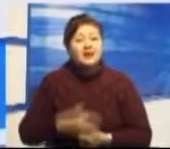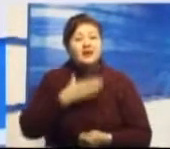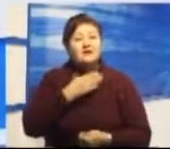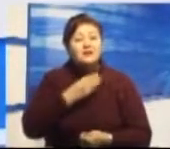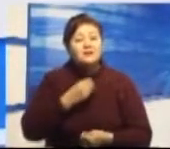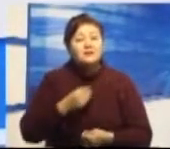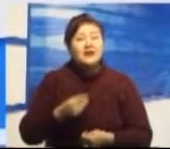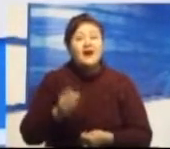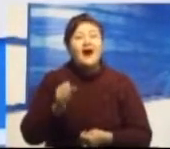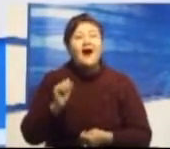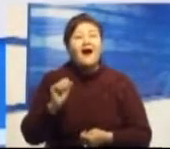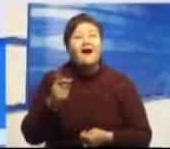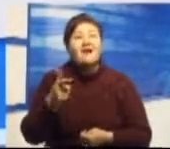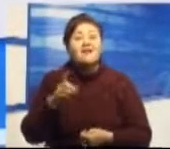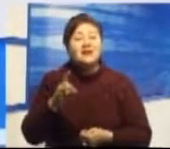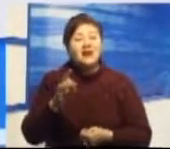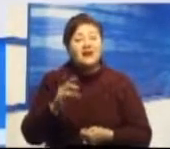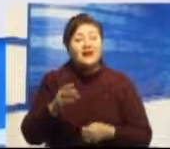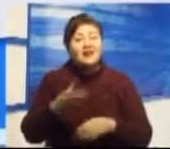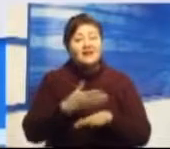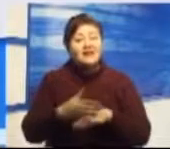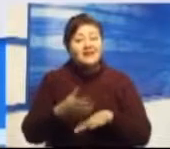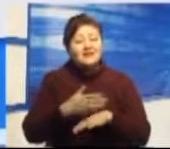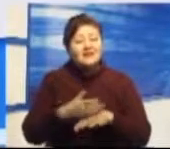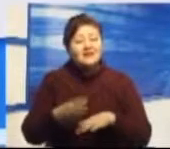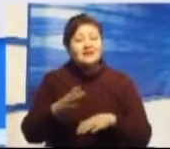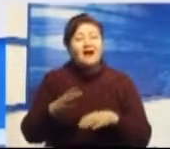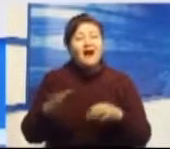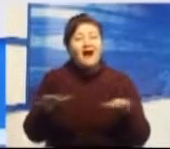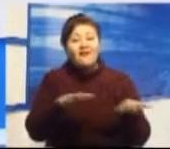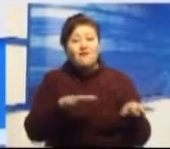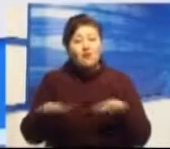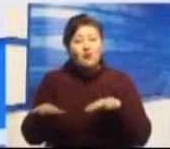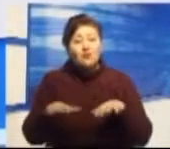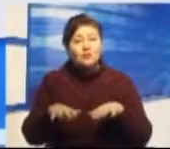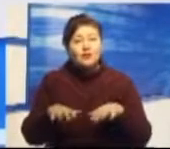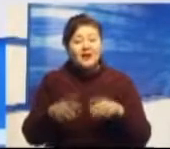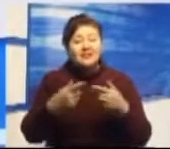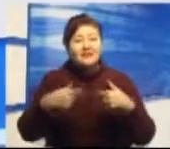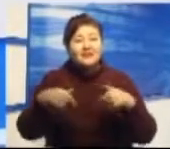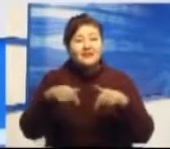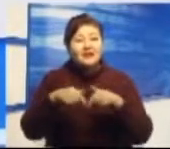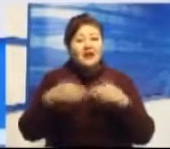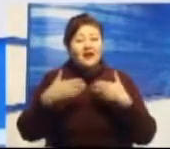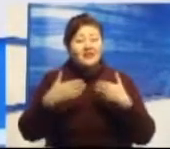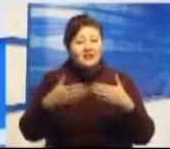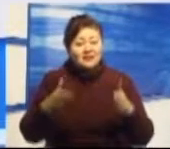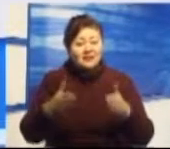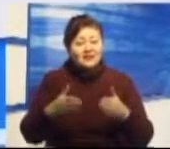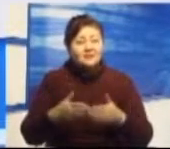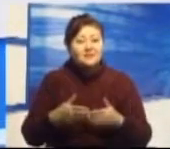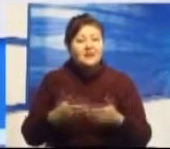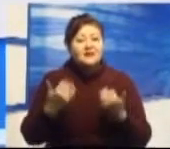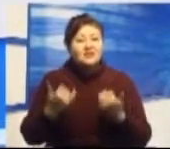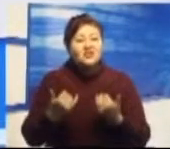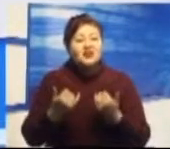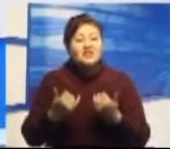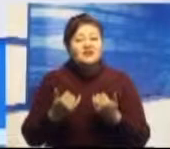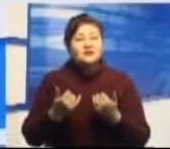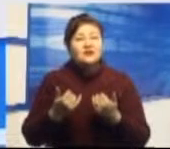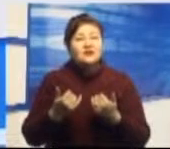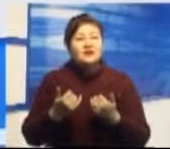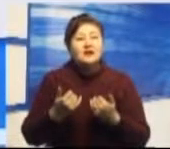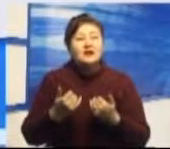Семейде аграрлық несие корпорациясының кеңсесі ашылды. Енді қала мен жақын маңдағы аудандардағы ауыл шаруашылық тауарларын өндірушілер